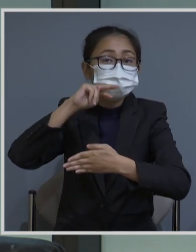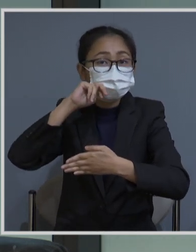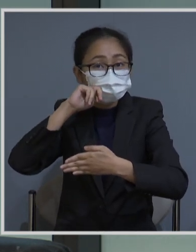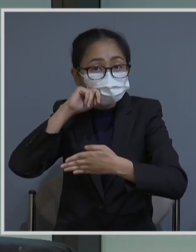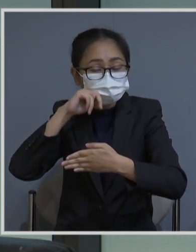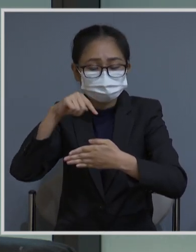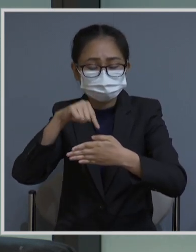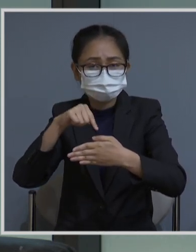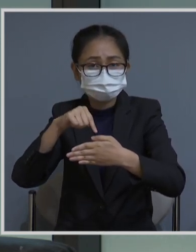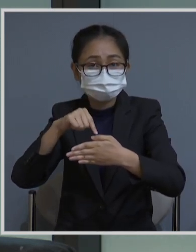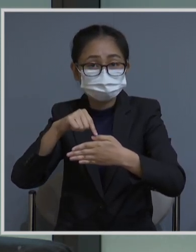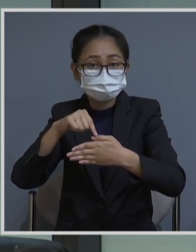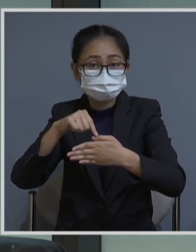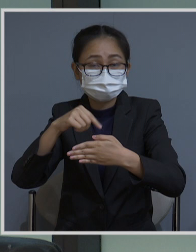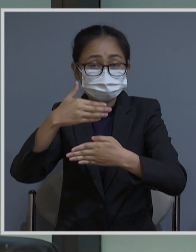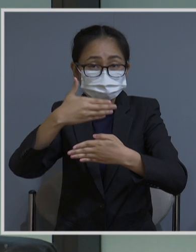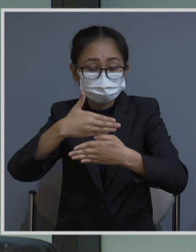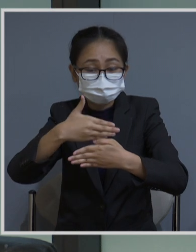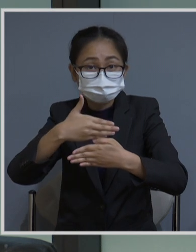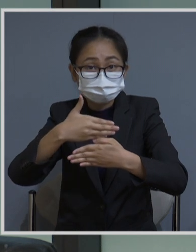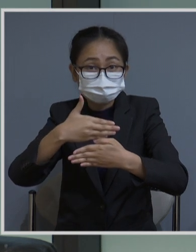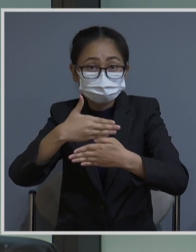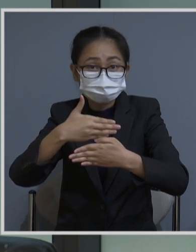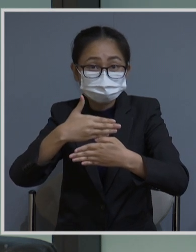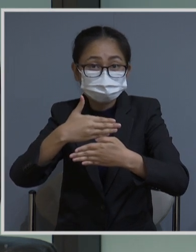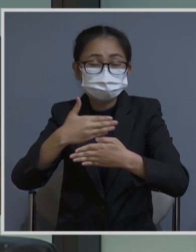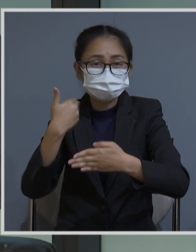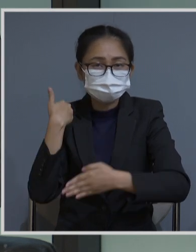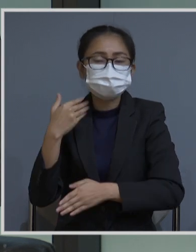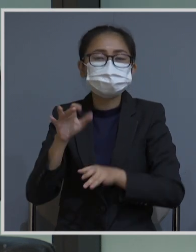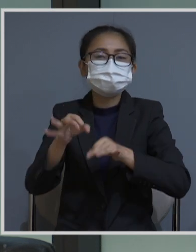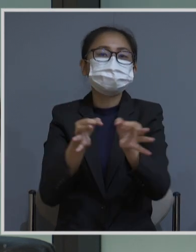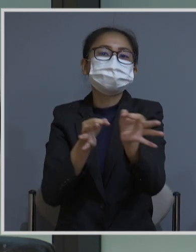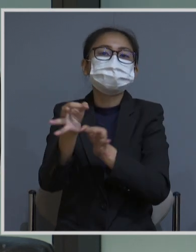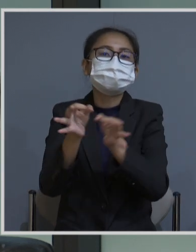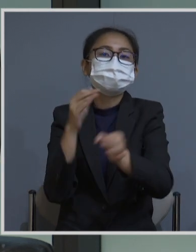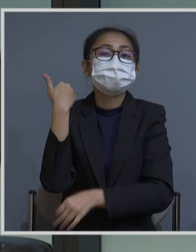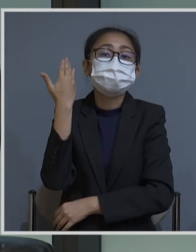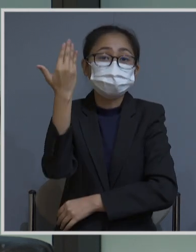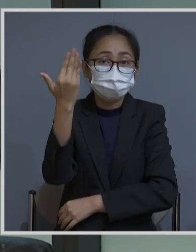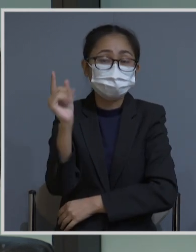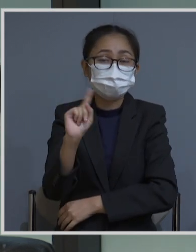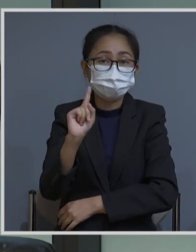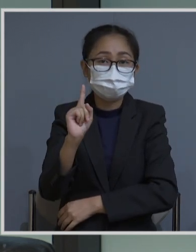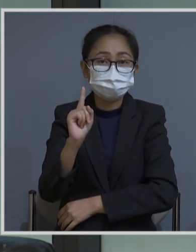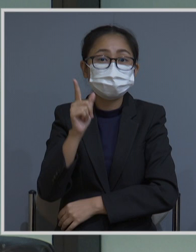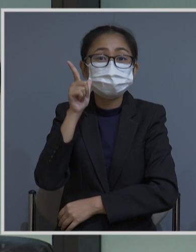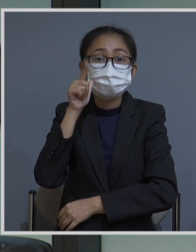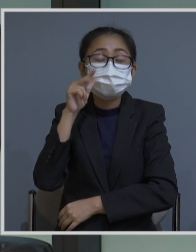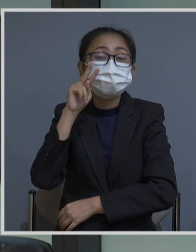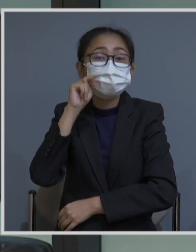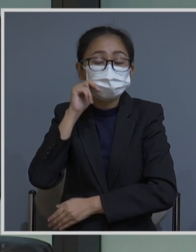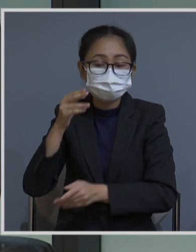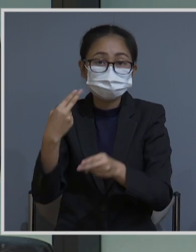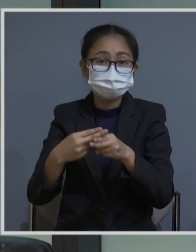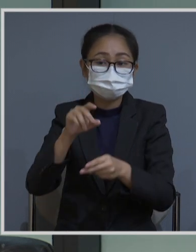สงครามธรรมะไม่ทันสงครามผมก็ทำความเข้าใจกับเพื่อนสมาชิกก่อนแม่น้ำสำคัญเนี่ยเป็น